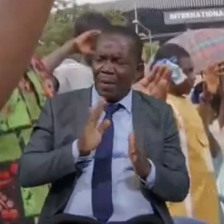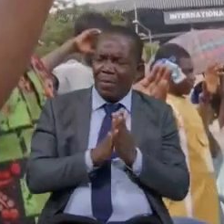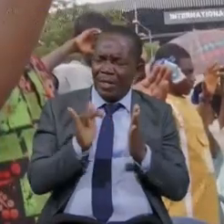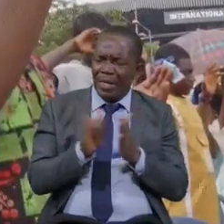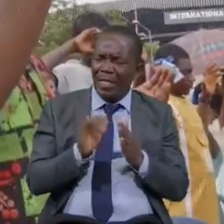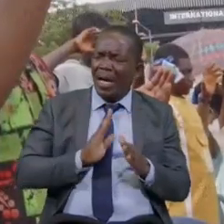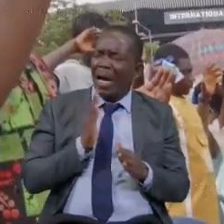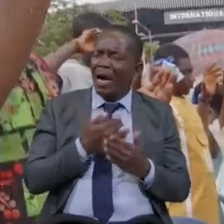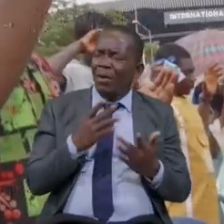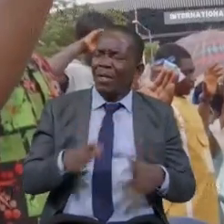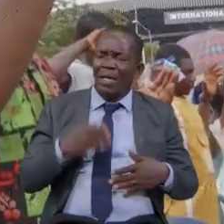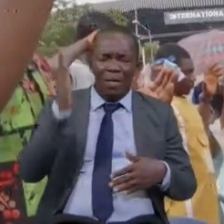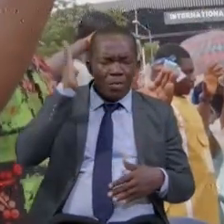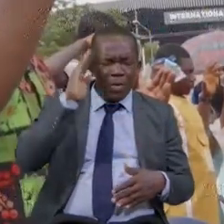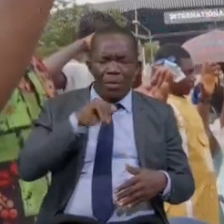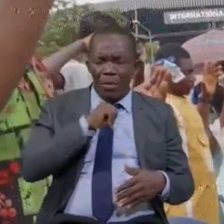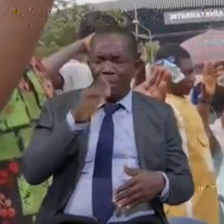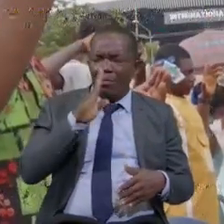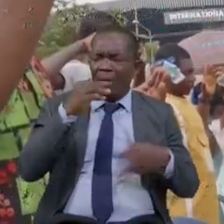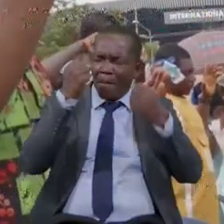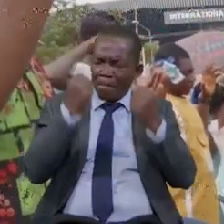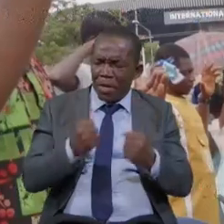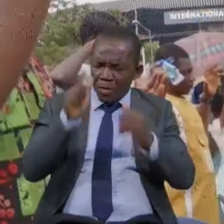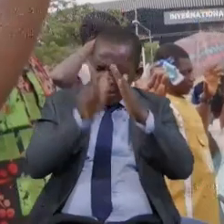impotentes. La puissance,